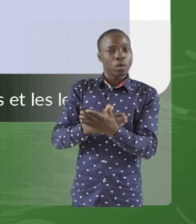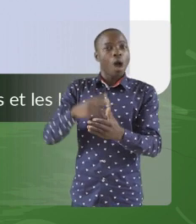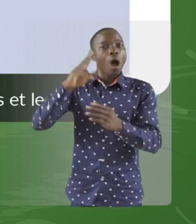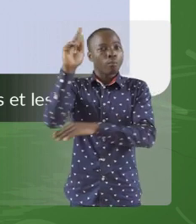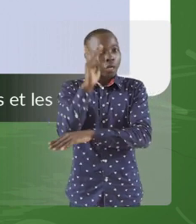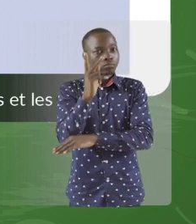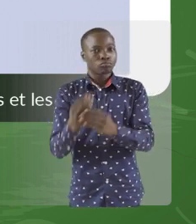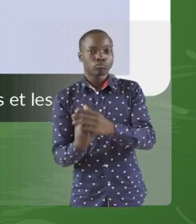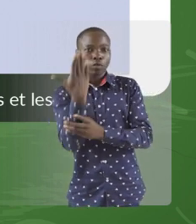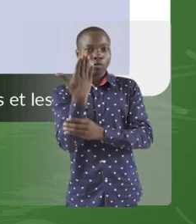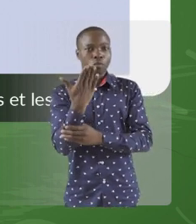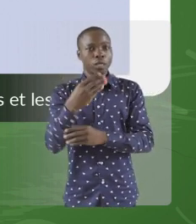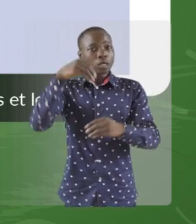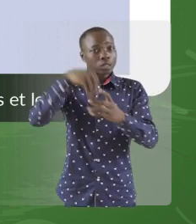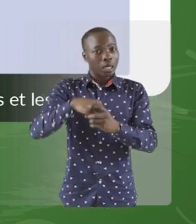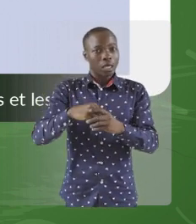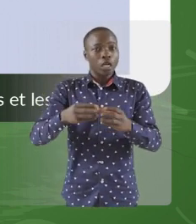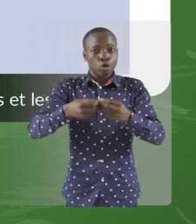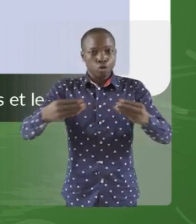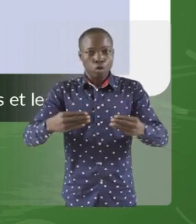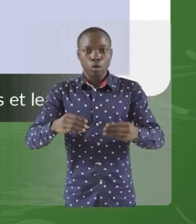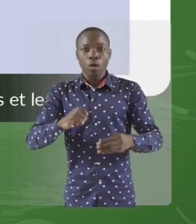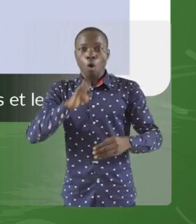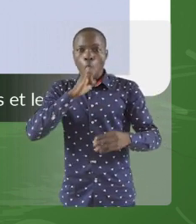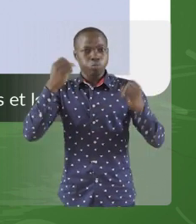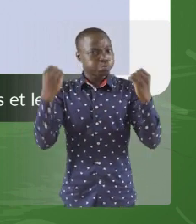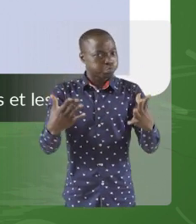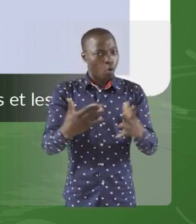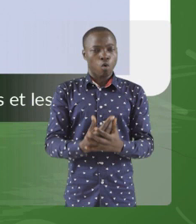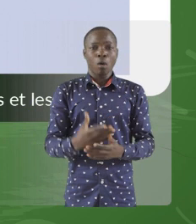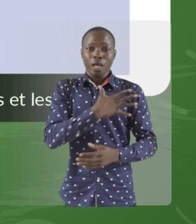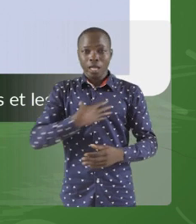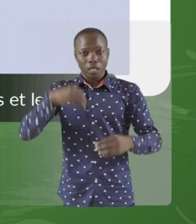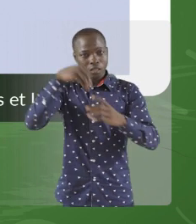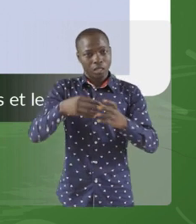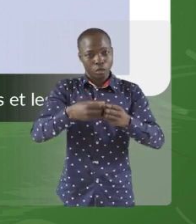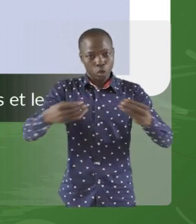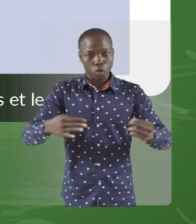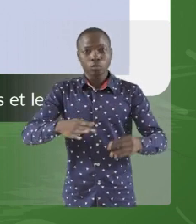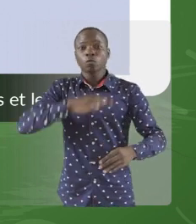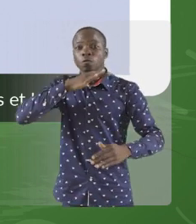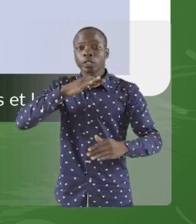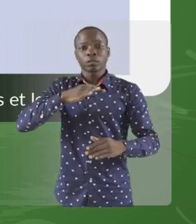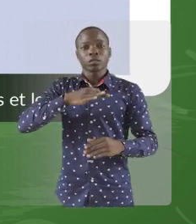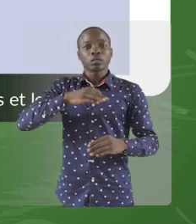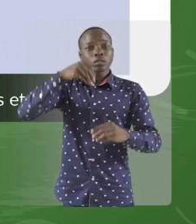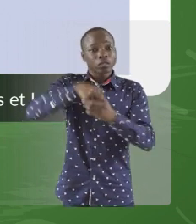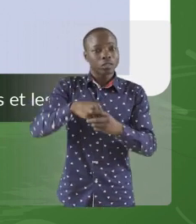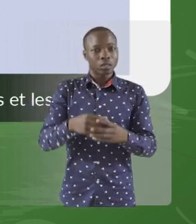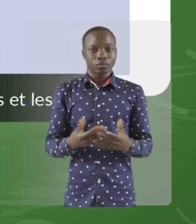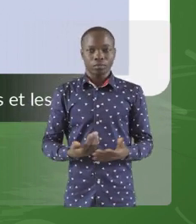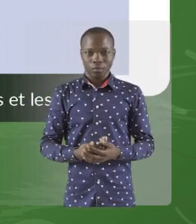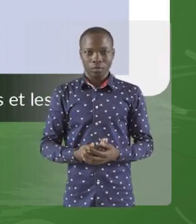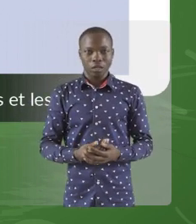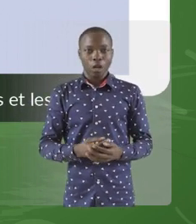se développent dans les sols hydromorphes ainsi que dans les sols ferrugineux. Donc, 2 est associé